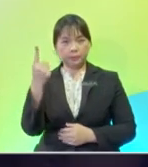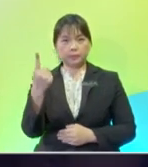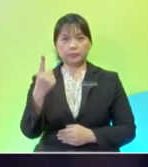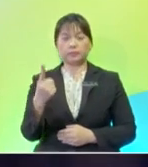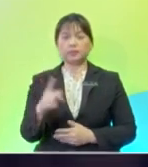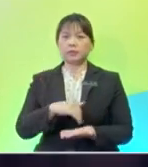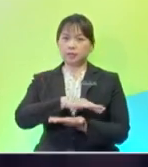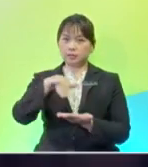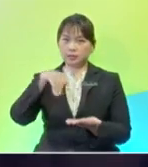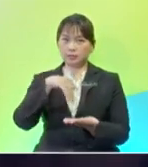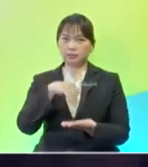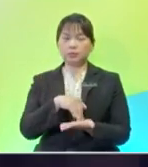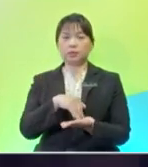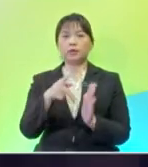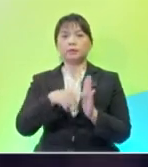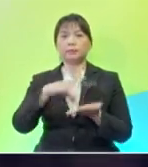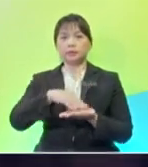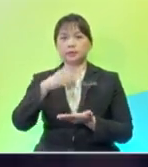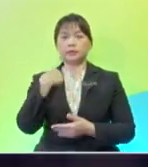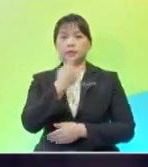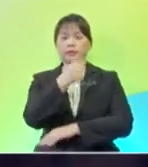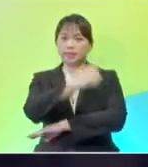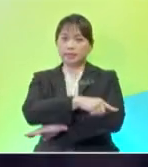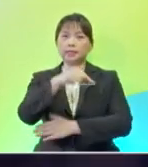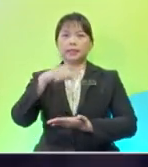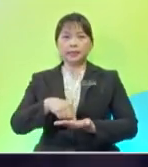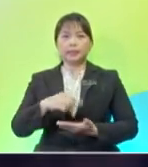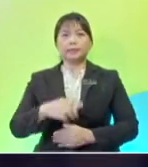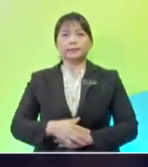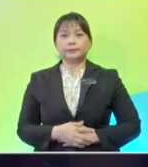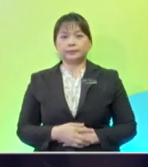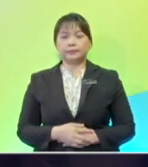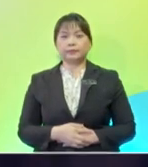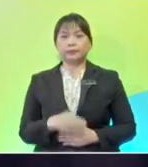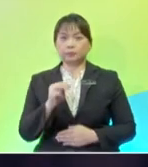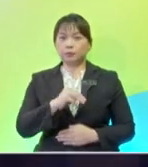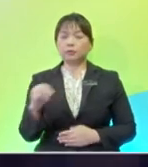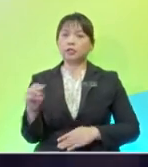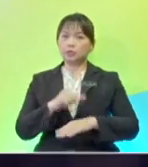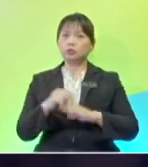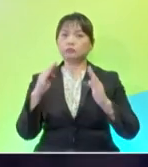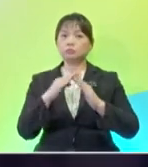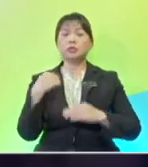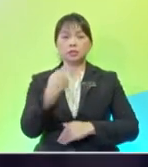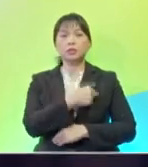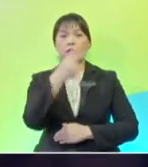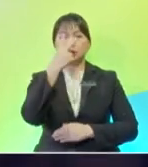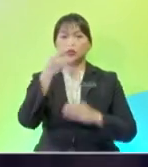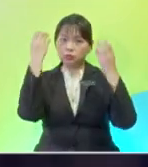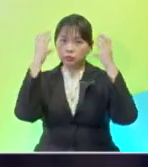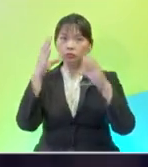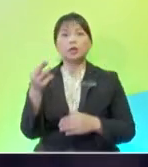semua pembelajaran kita hari ini kita di rumah mereka